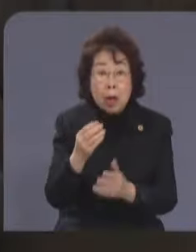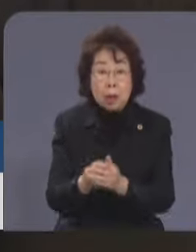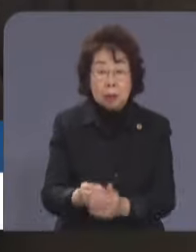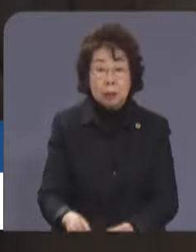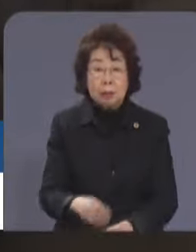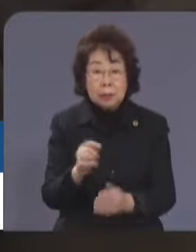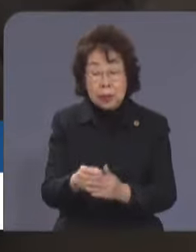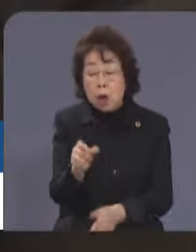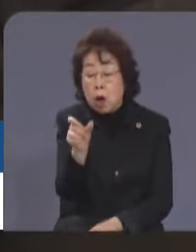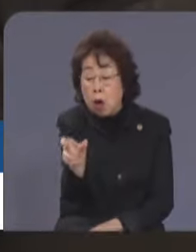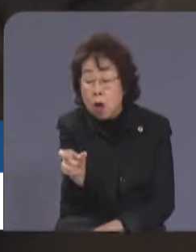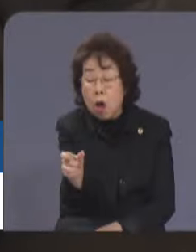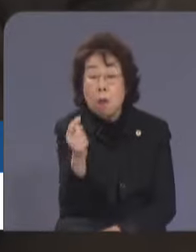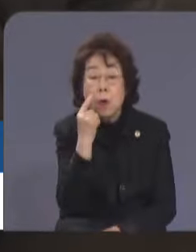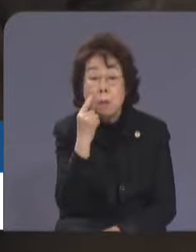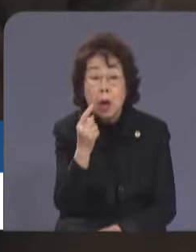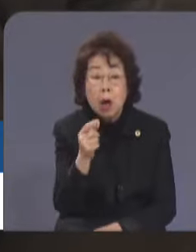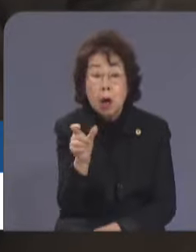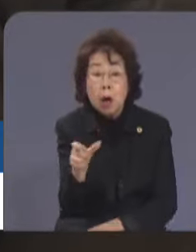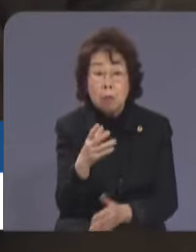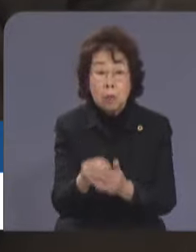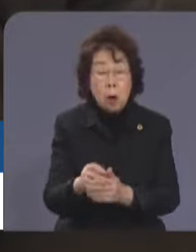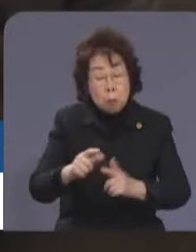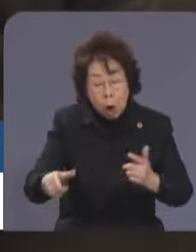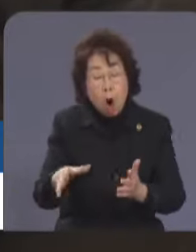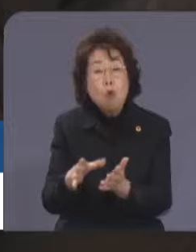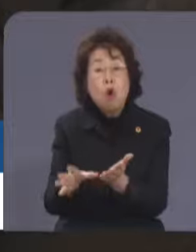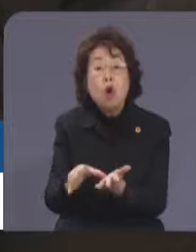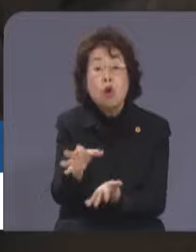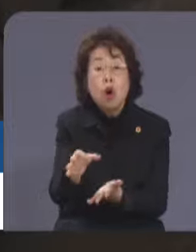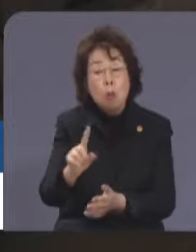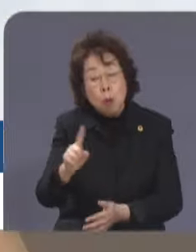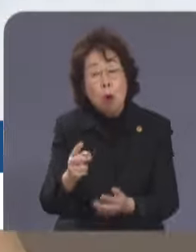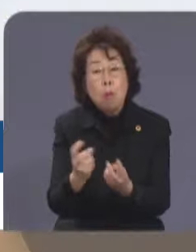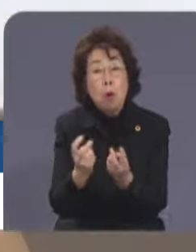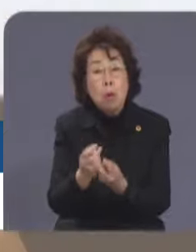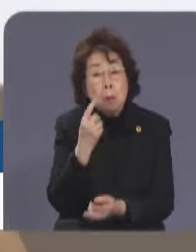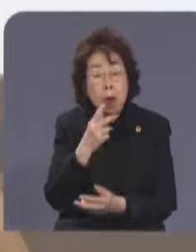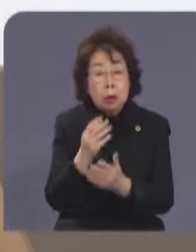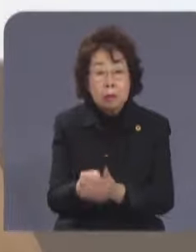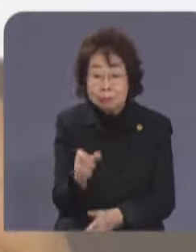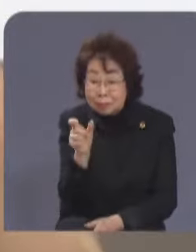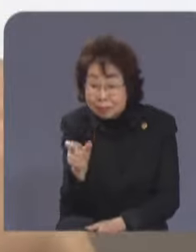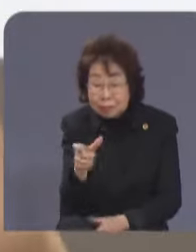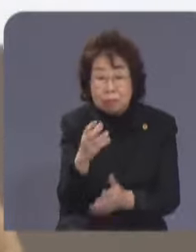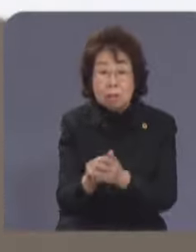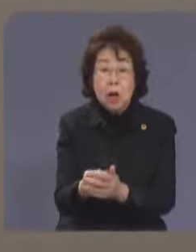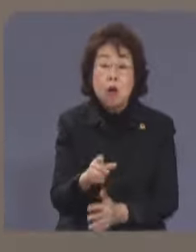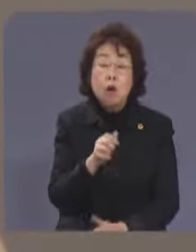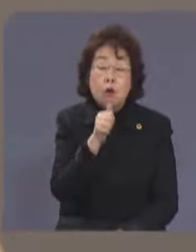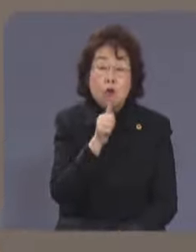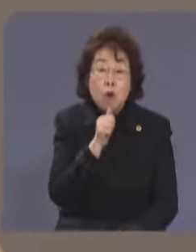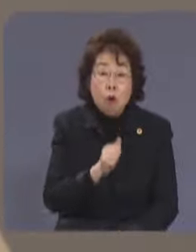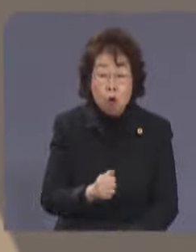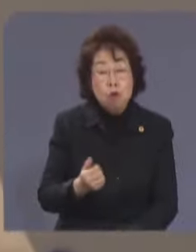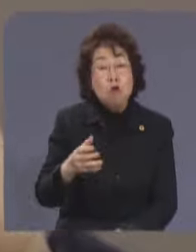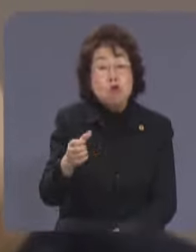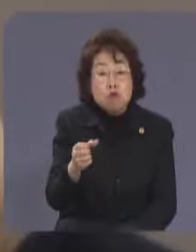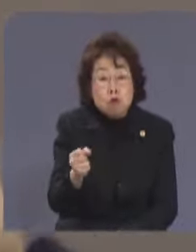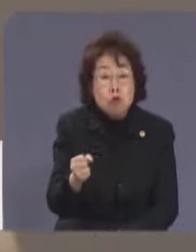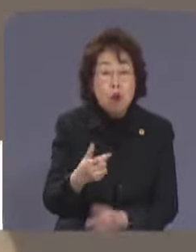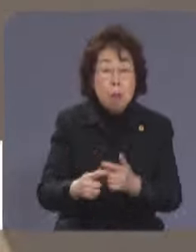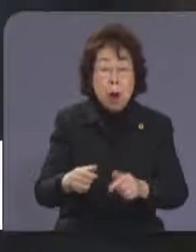QR코드를 한번 확인해 보시면, 찍어보시면 안에 원료의 상세한 내용이 나와 있습니다. QR코드에는 원두와 우유 등 원재료